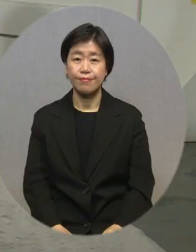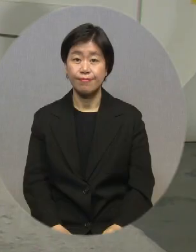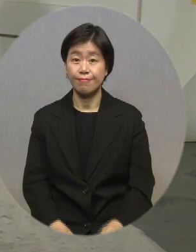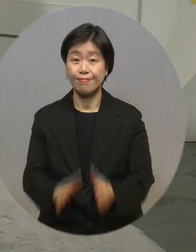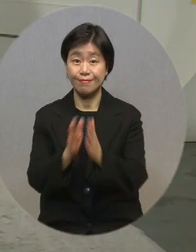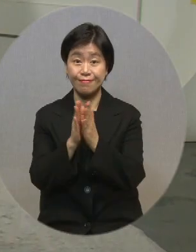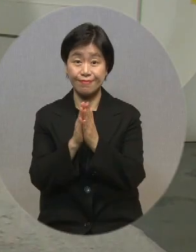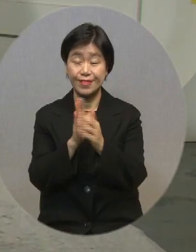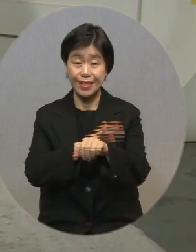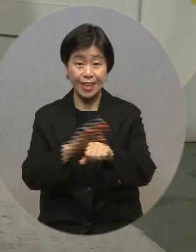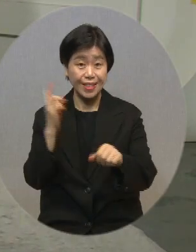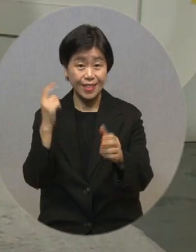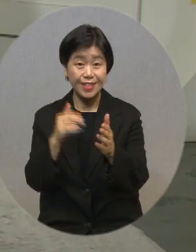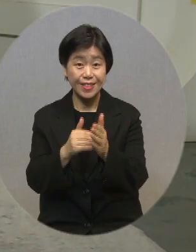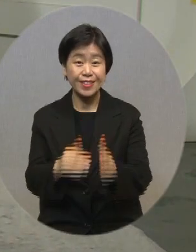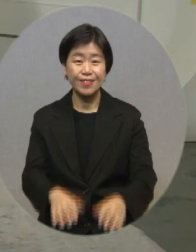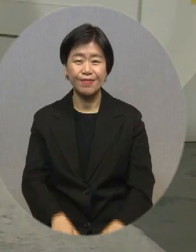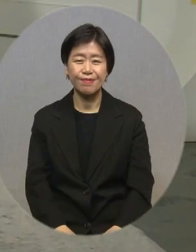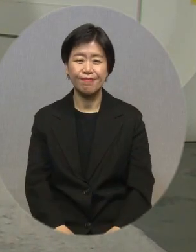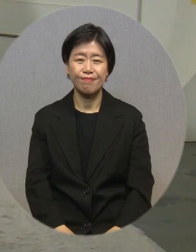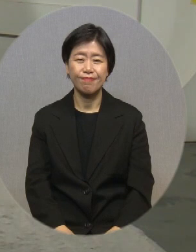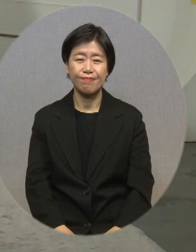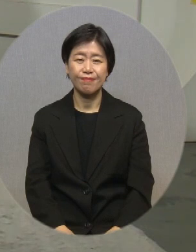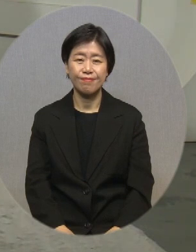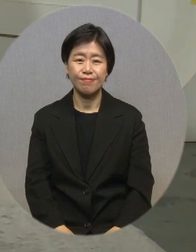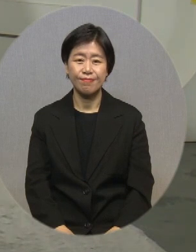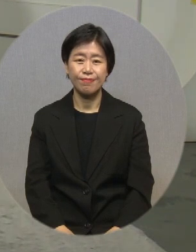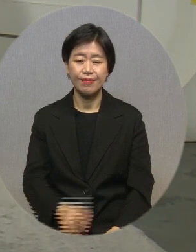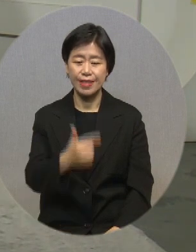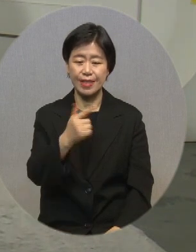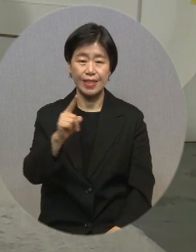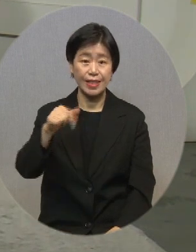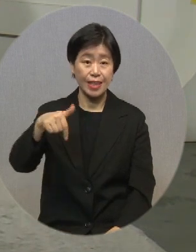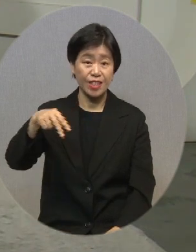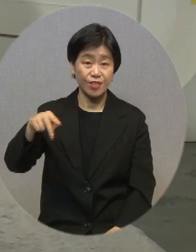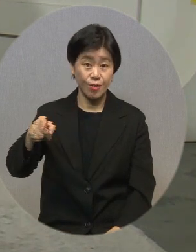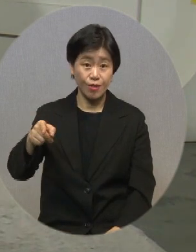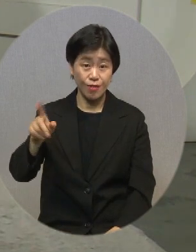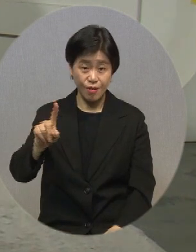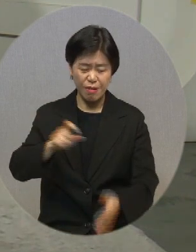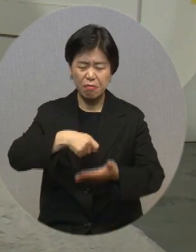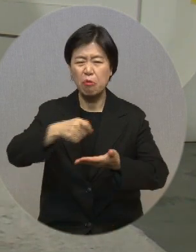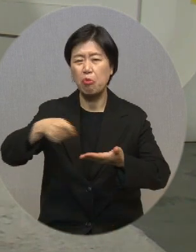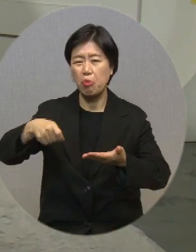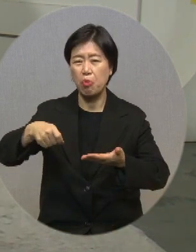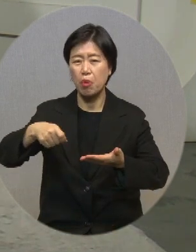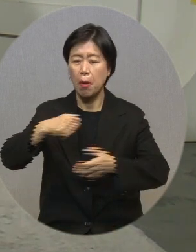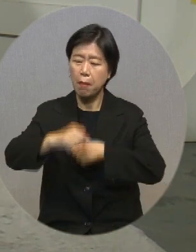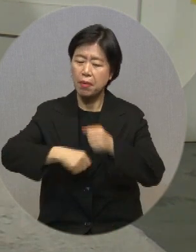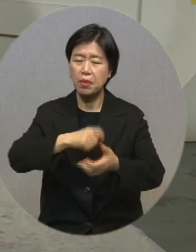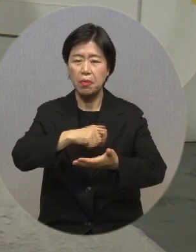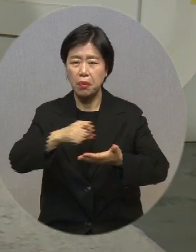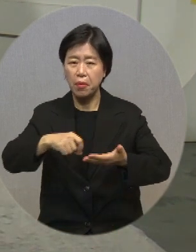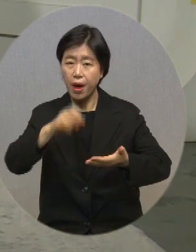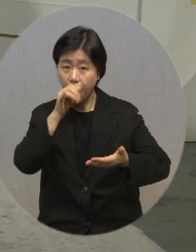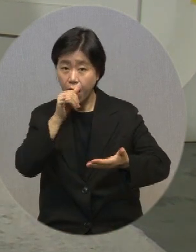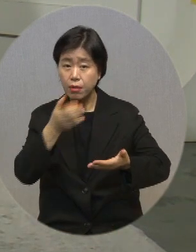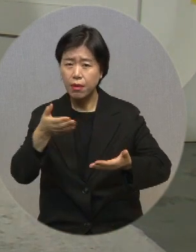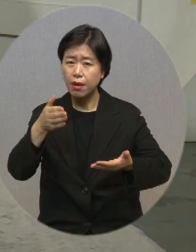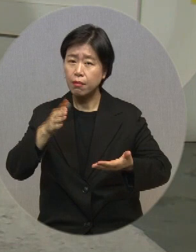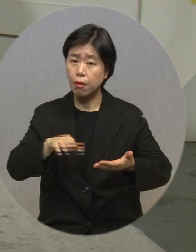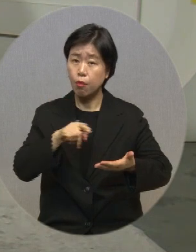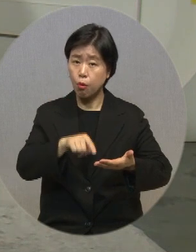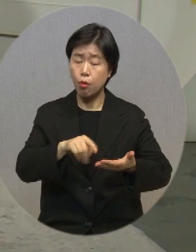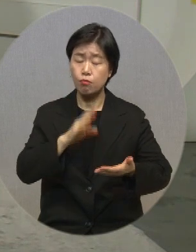네, 잘 들었습니다. 잘 들었습니다. 예, 낙서라고 그랬지만 네. 굉장히 진실이 담긴